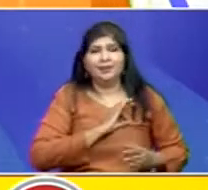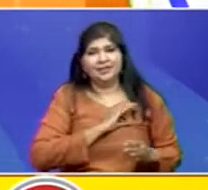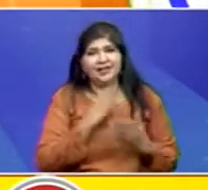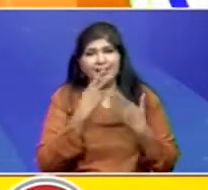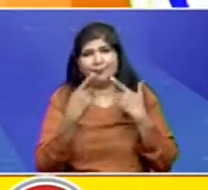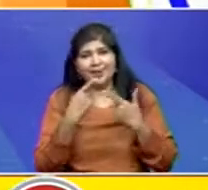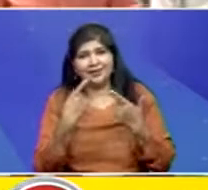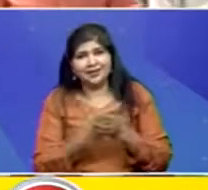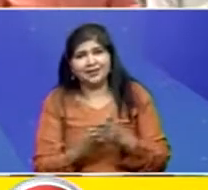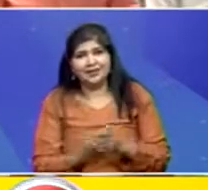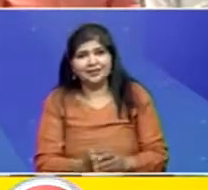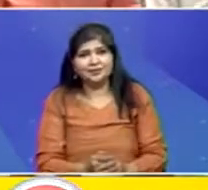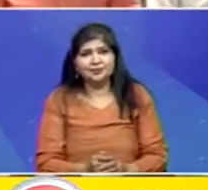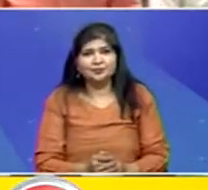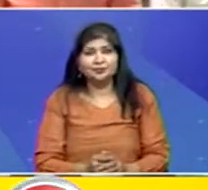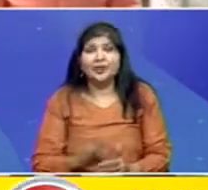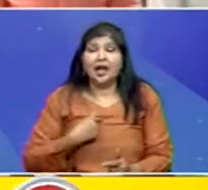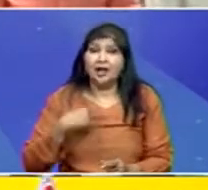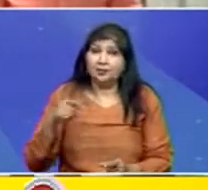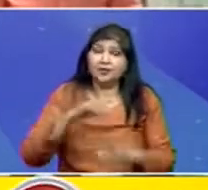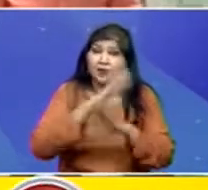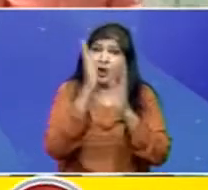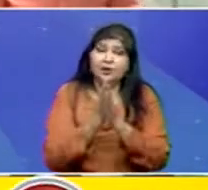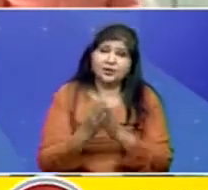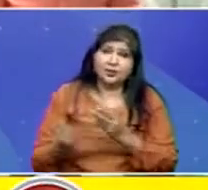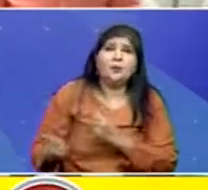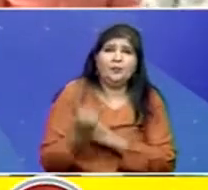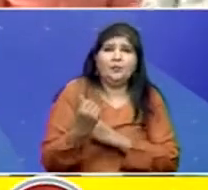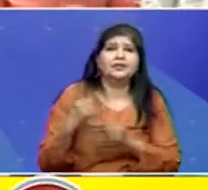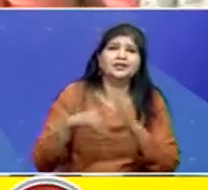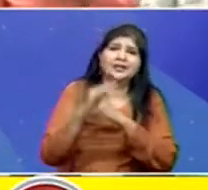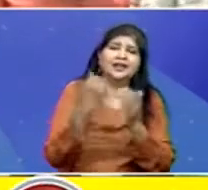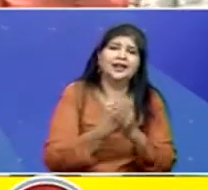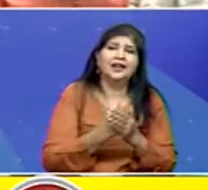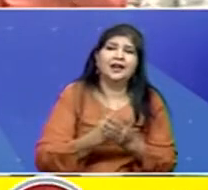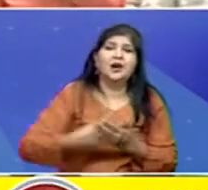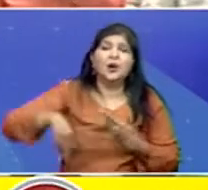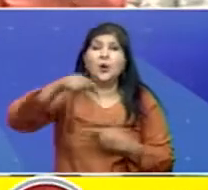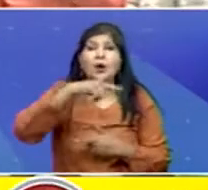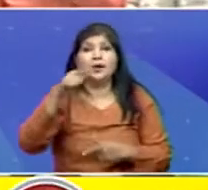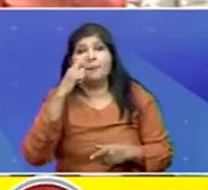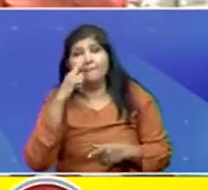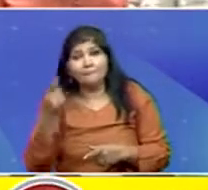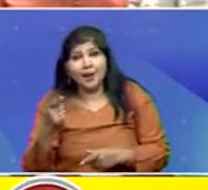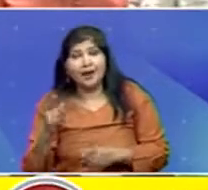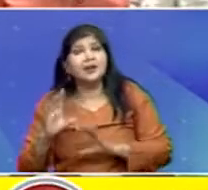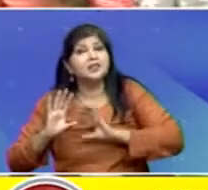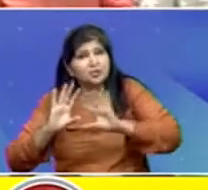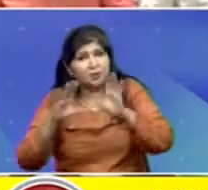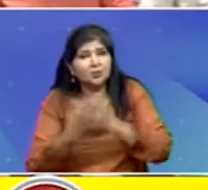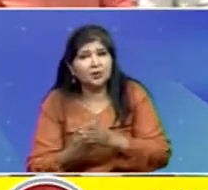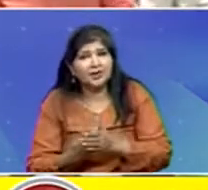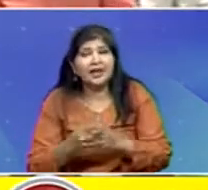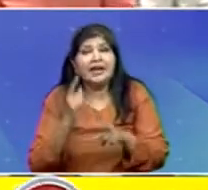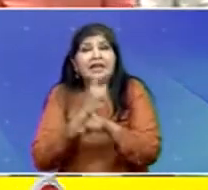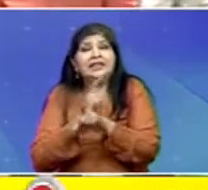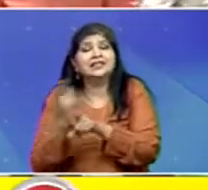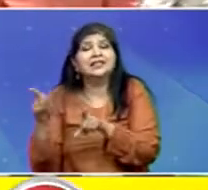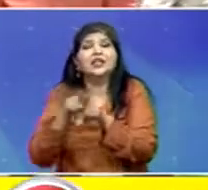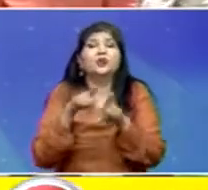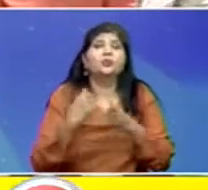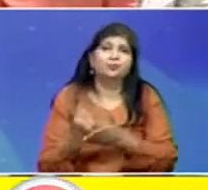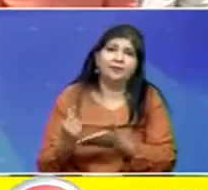मुझे और आपने मिशन बोर्ड में इस काम को उठाया है, और विशेश करके आपकी माता जी ने अच्छे गुरू के रूप में